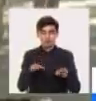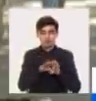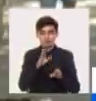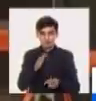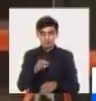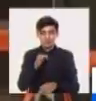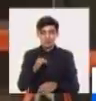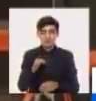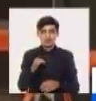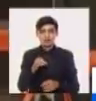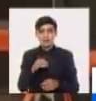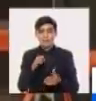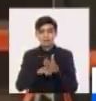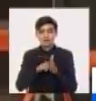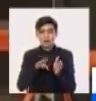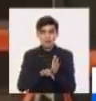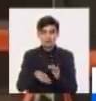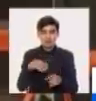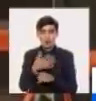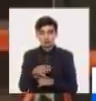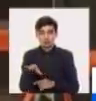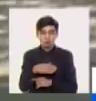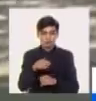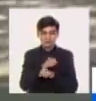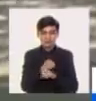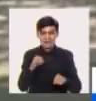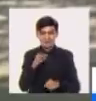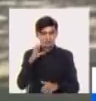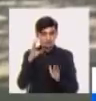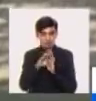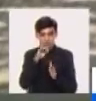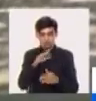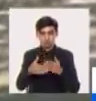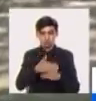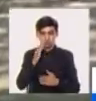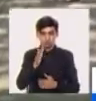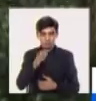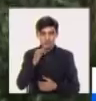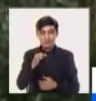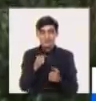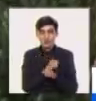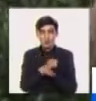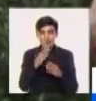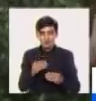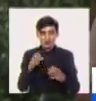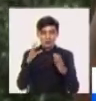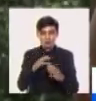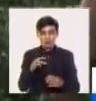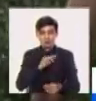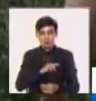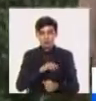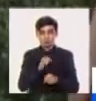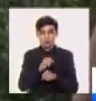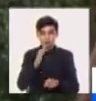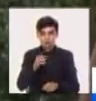Тұрғындарға сыртта себепсіз жүруге болмайды. Егер тәртіп сақталмаса, айыппұл салынады. Онымен қоса демалыс күндері қоғамдық көліктердің де жұмысы тоқтайтын